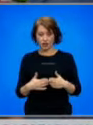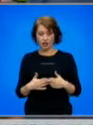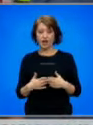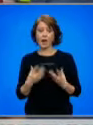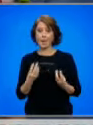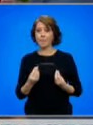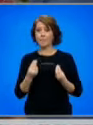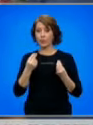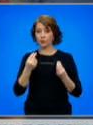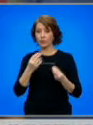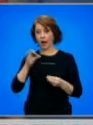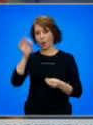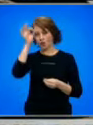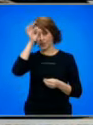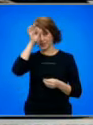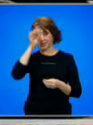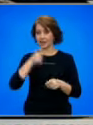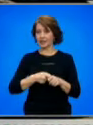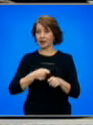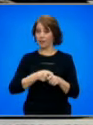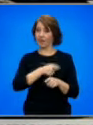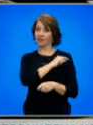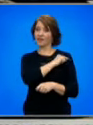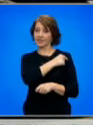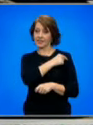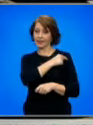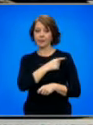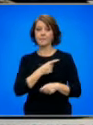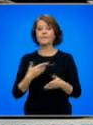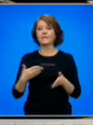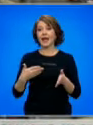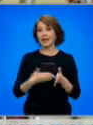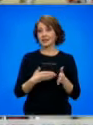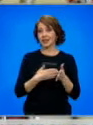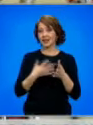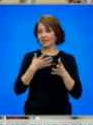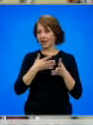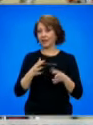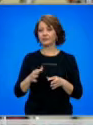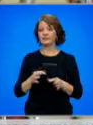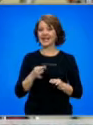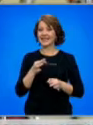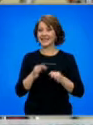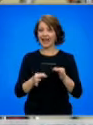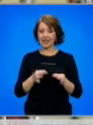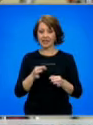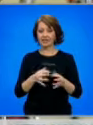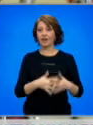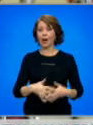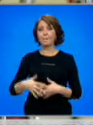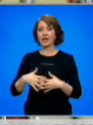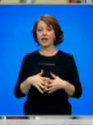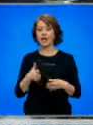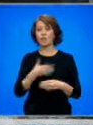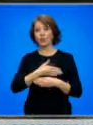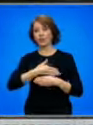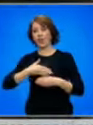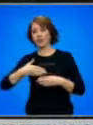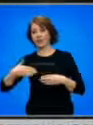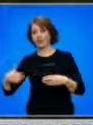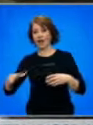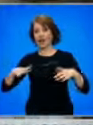могат да продължат нормалното си обучение. Заради Омикрон вълната в много райони на Съединените щати удължиха училищните ваканции.